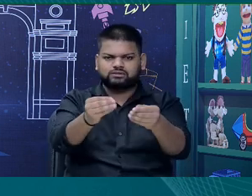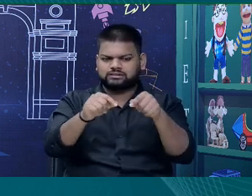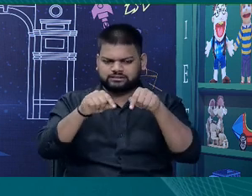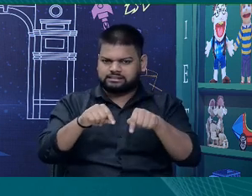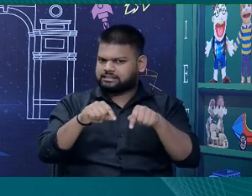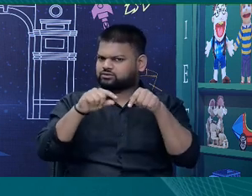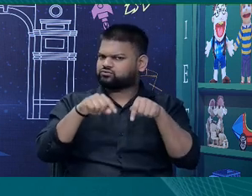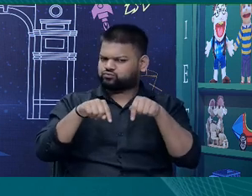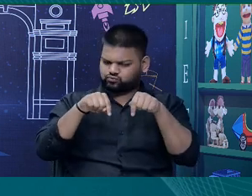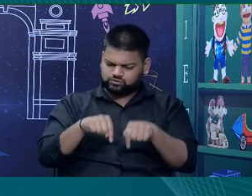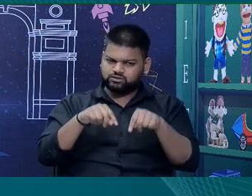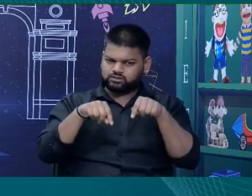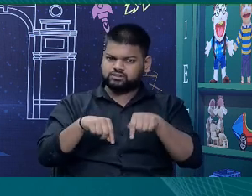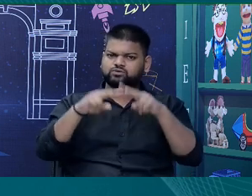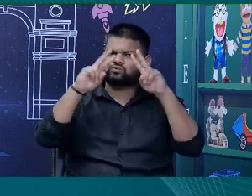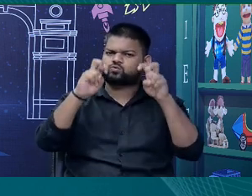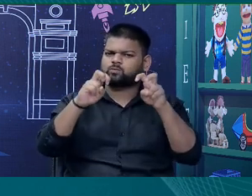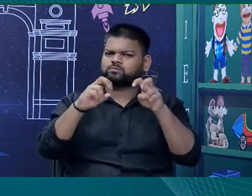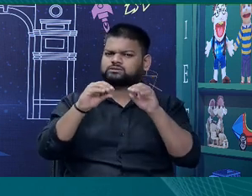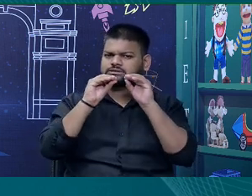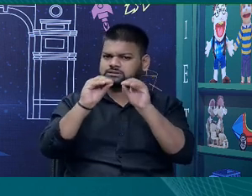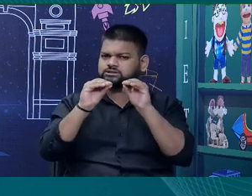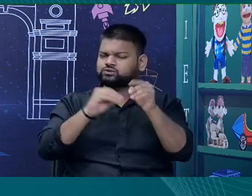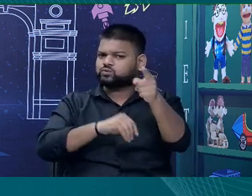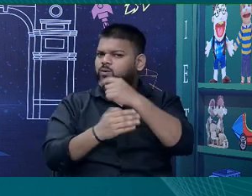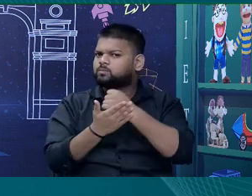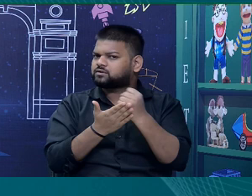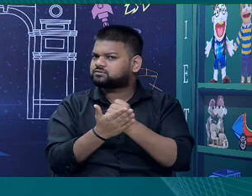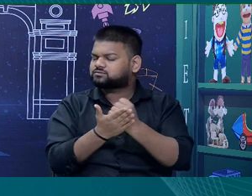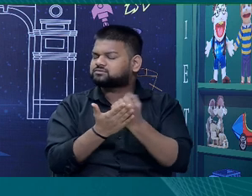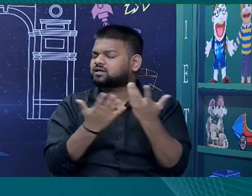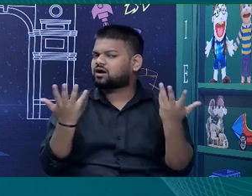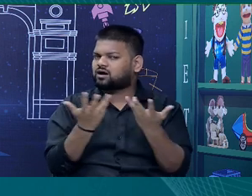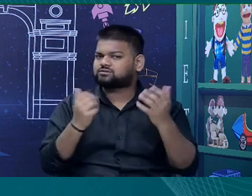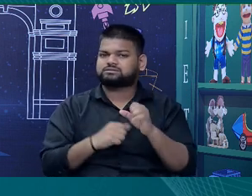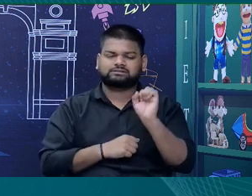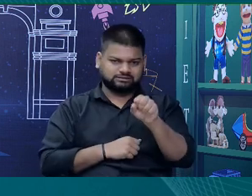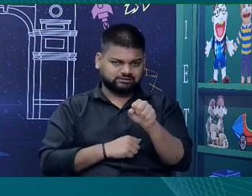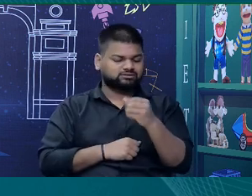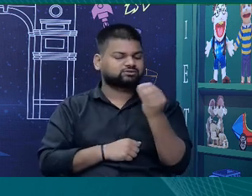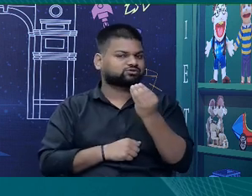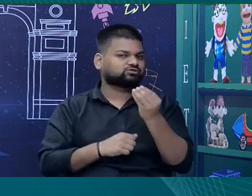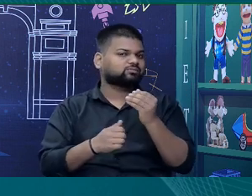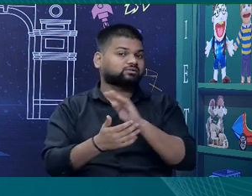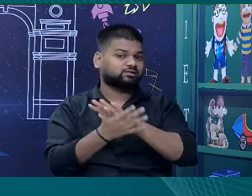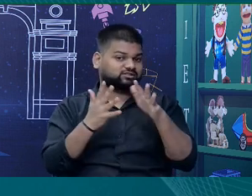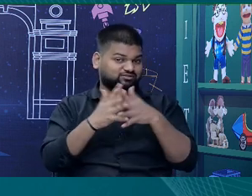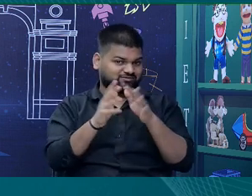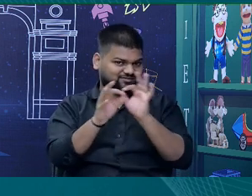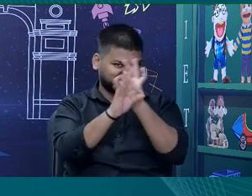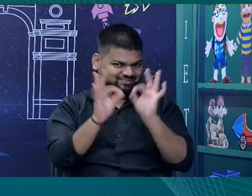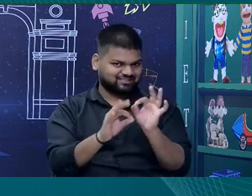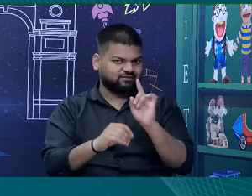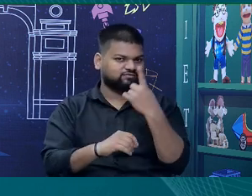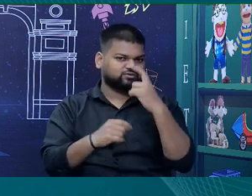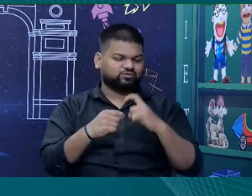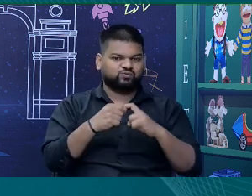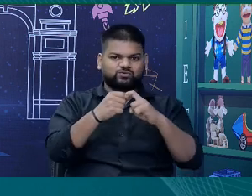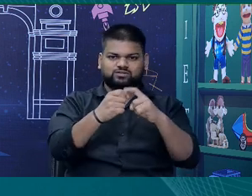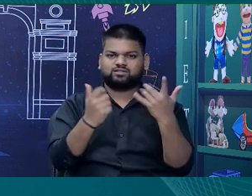टॉपिक को समझते हैं आज के लिए हमने होमवर्क भी प्रिपेयर किया है तो इसमें आपको बच्चों तीन क्वेश्चंस को अटेंप्ट करना है क्वेश्चन नंबर वन है